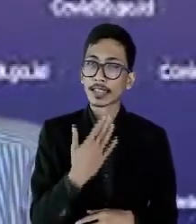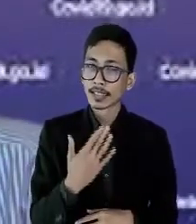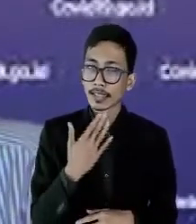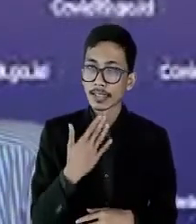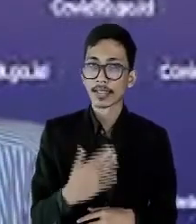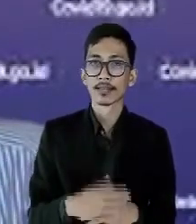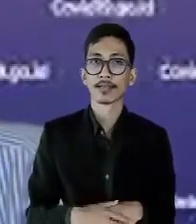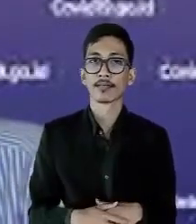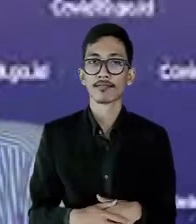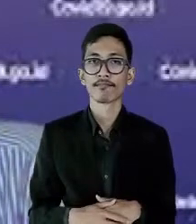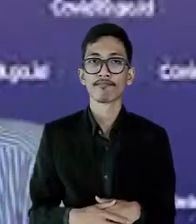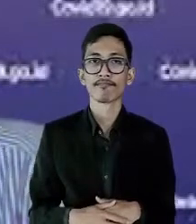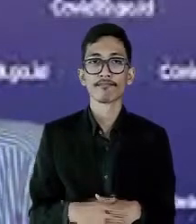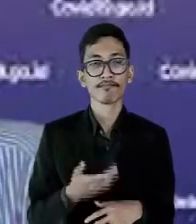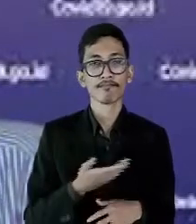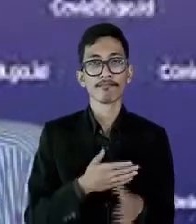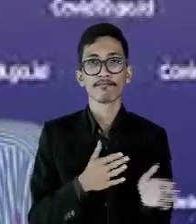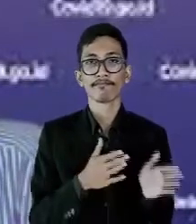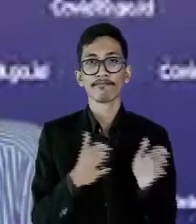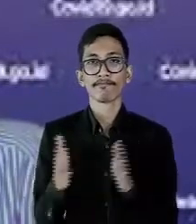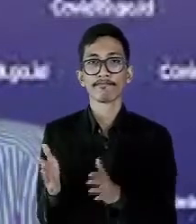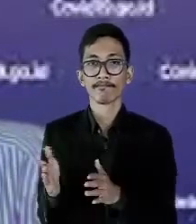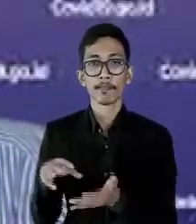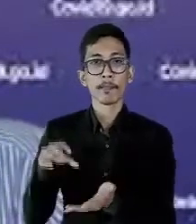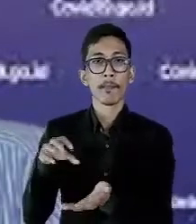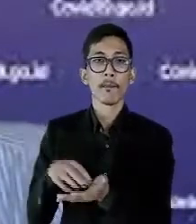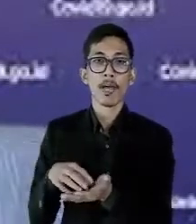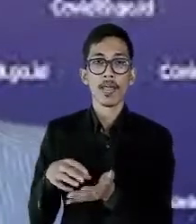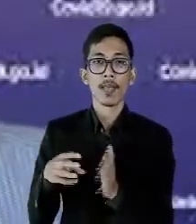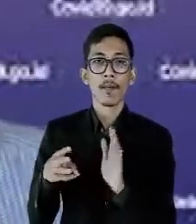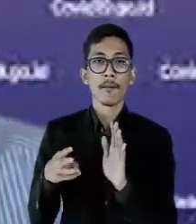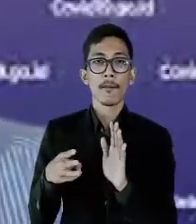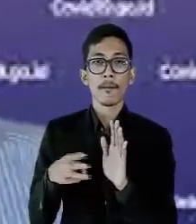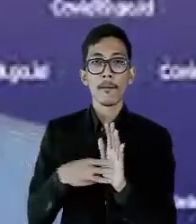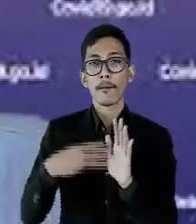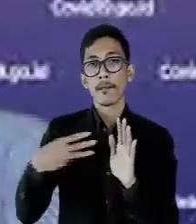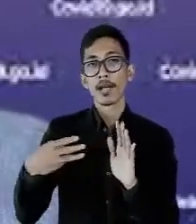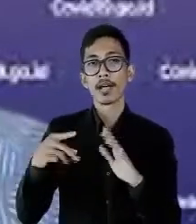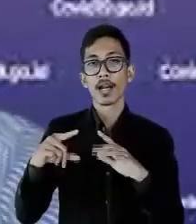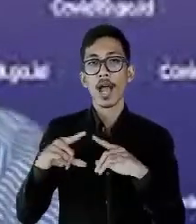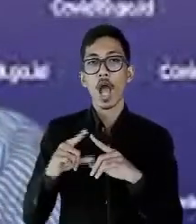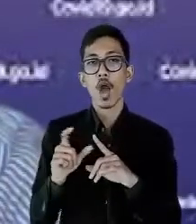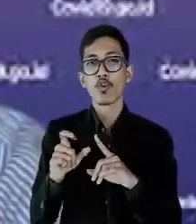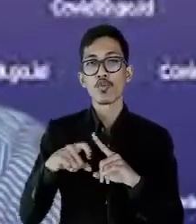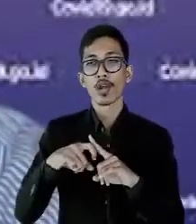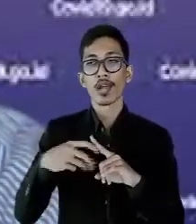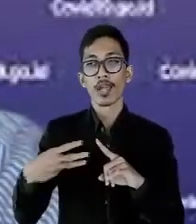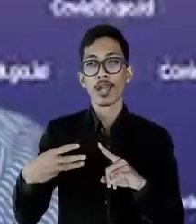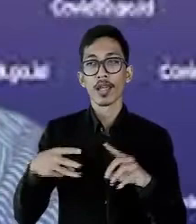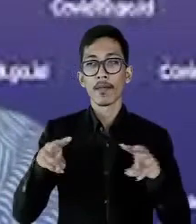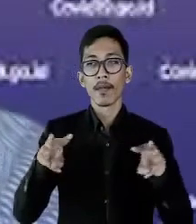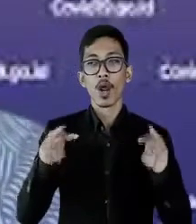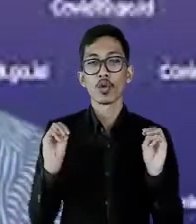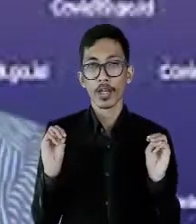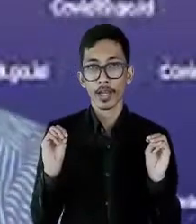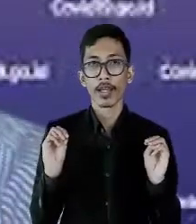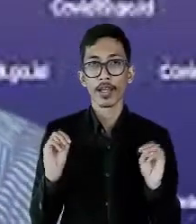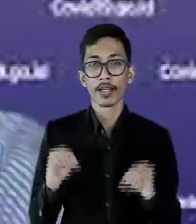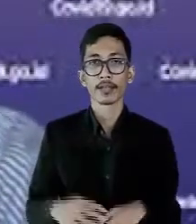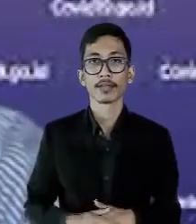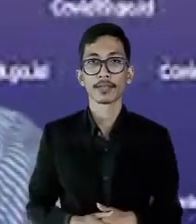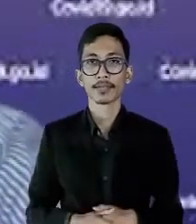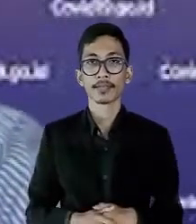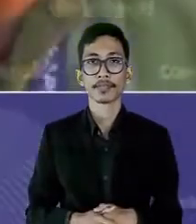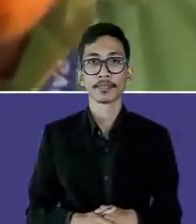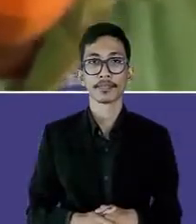Mimika. Saya beralih sekarang ke Merauke. Torang bisa Pak Lilis. Wah, luar biasa. Torang bisa.